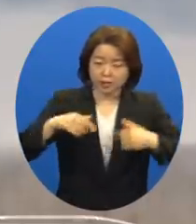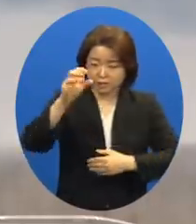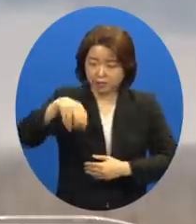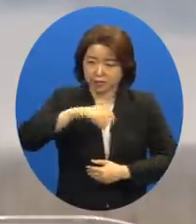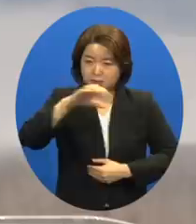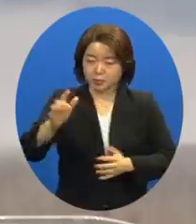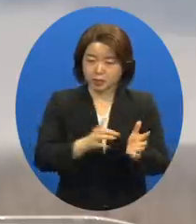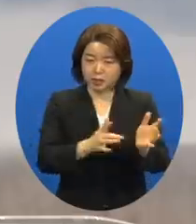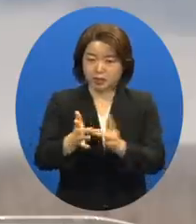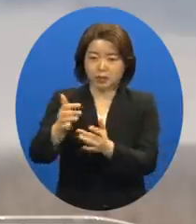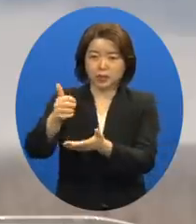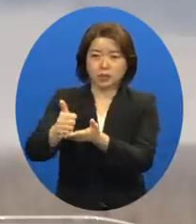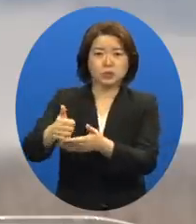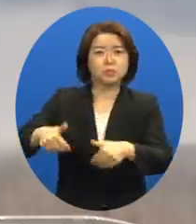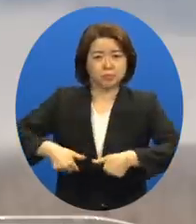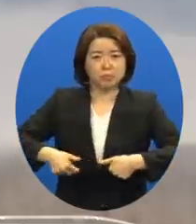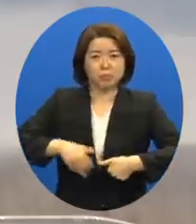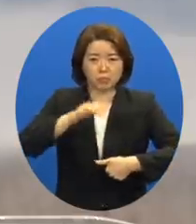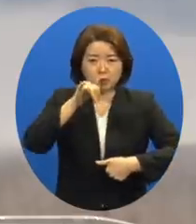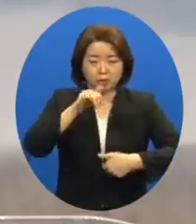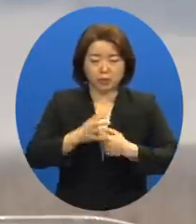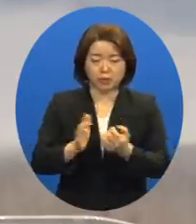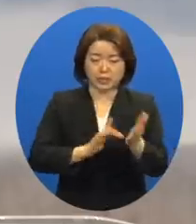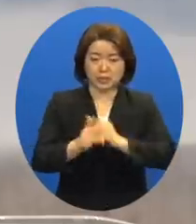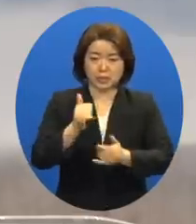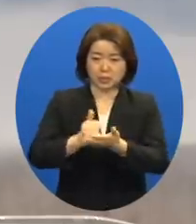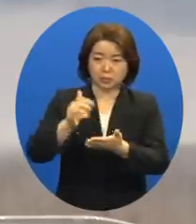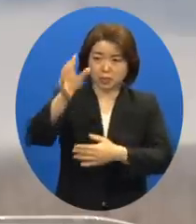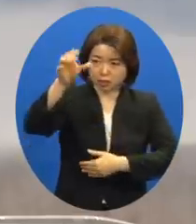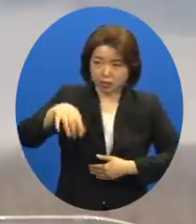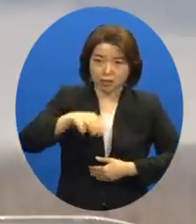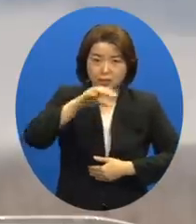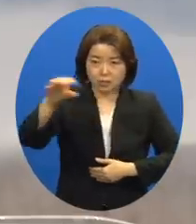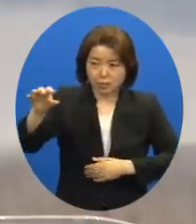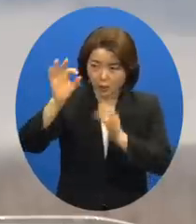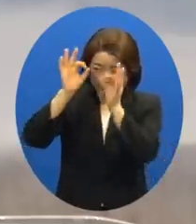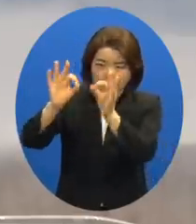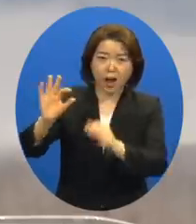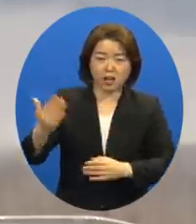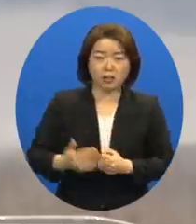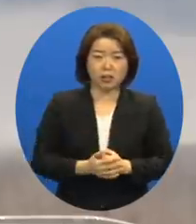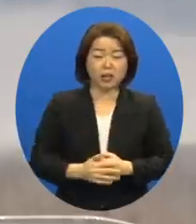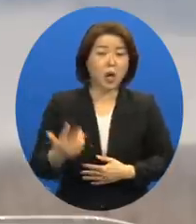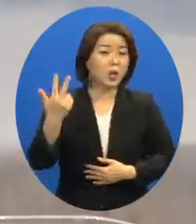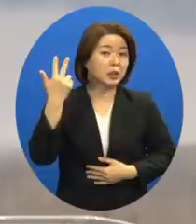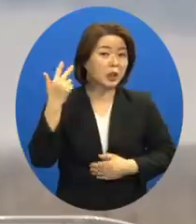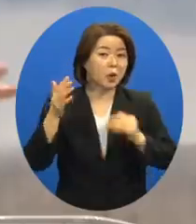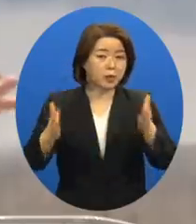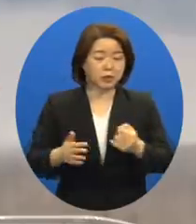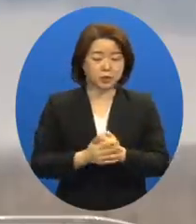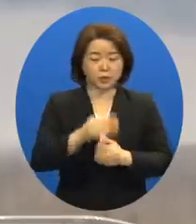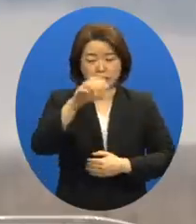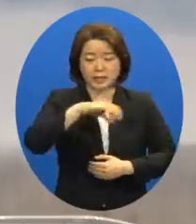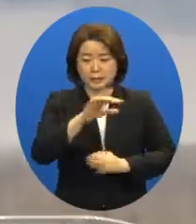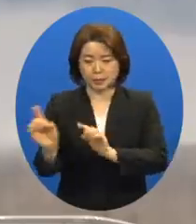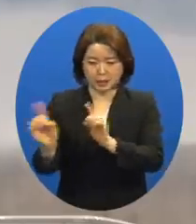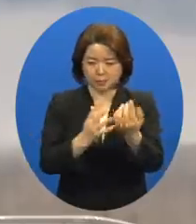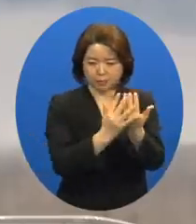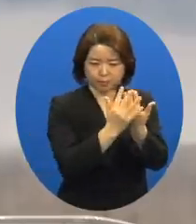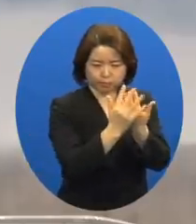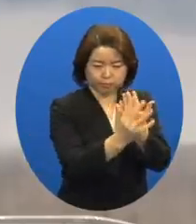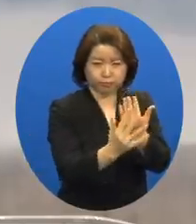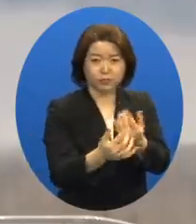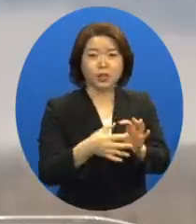예수님이 필요합니다. 십자가의 예수님을 바라봐야 됩니다. 지난 주간에 십자가 부흥회를 통해서 우리가 큰